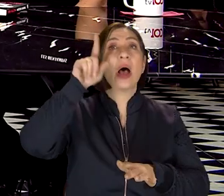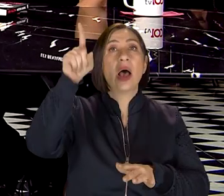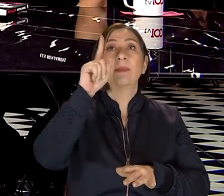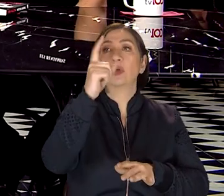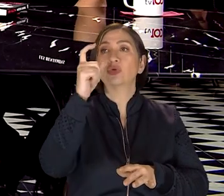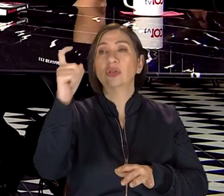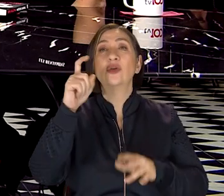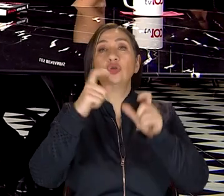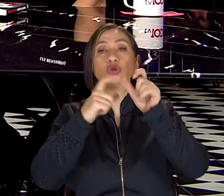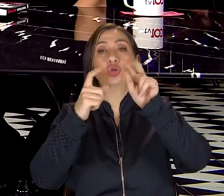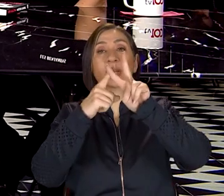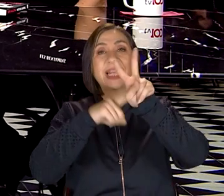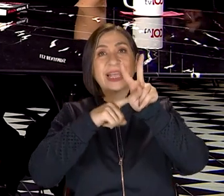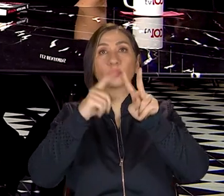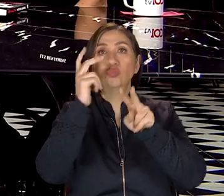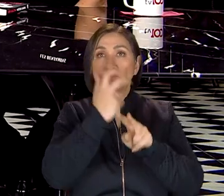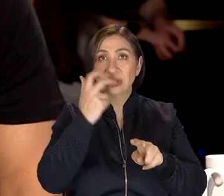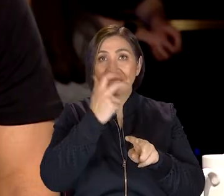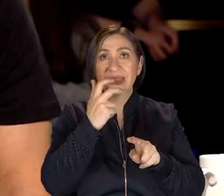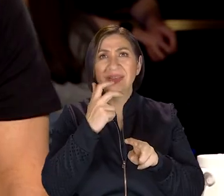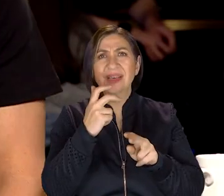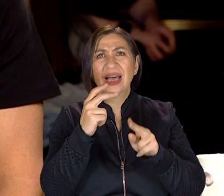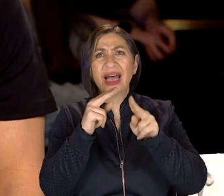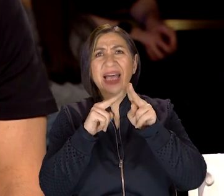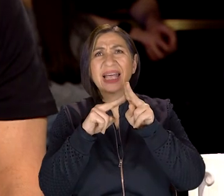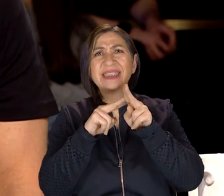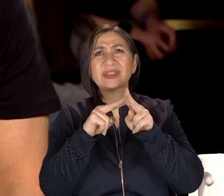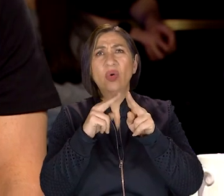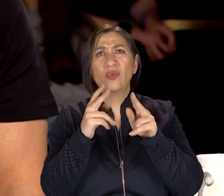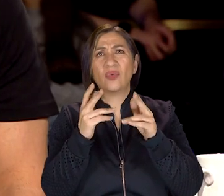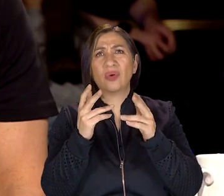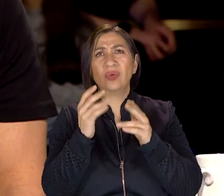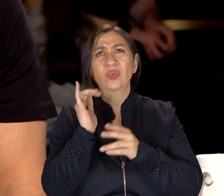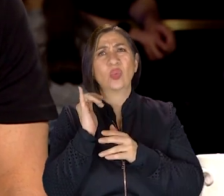yılında Fransa ile başladı. Katastrof, evet. Niye katastrof? Çok kötü abi.